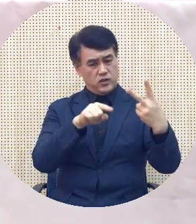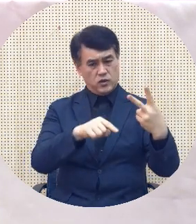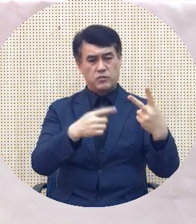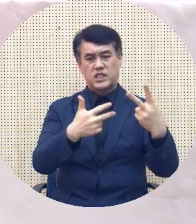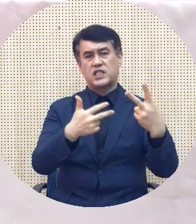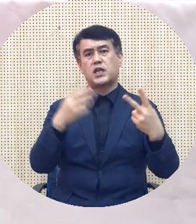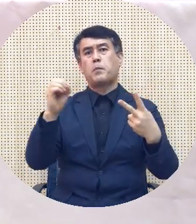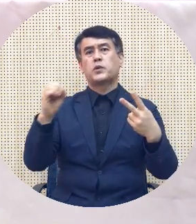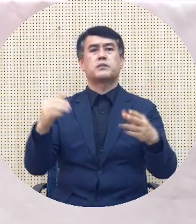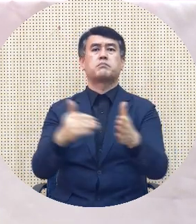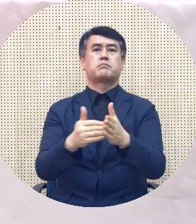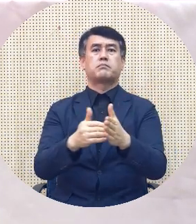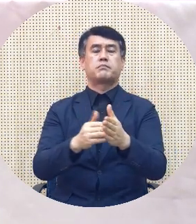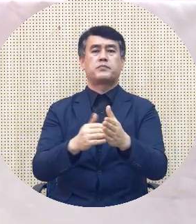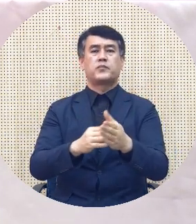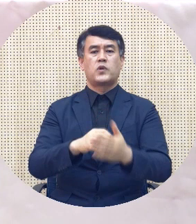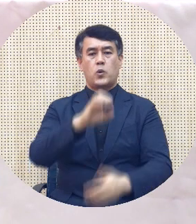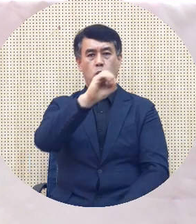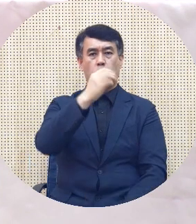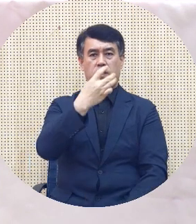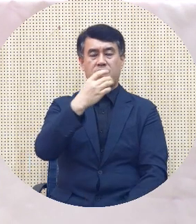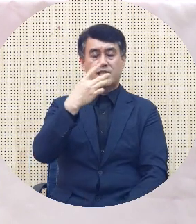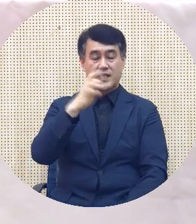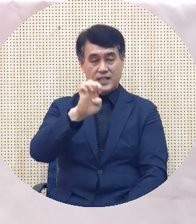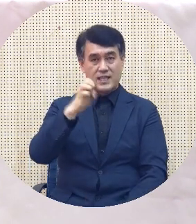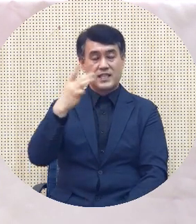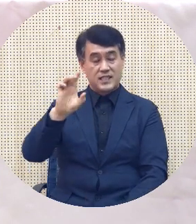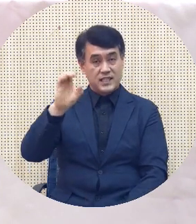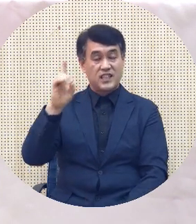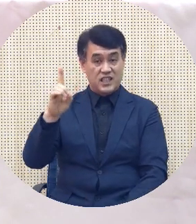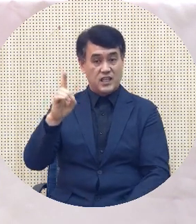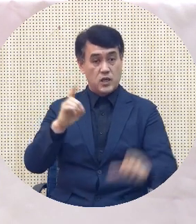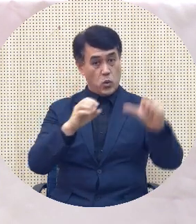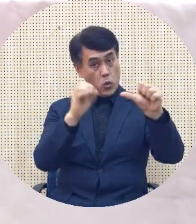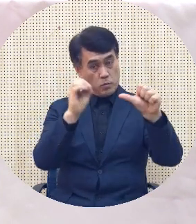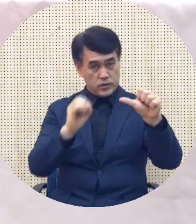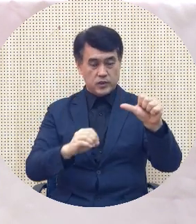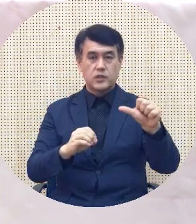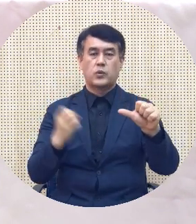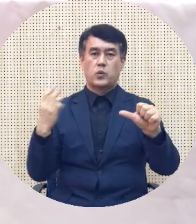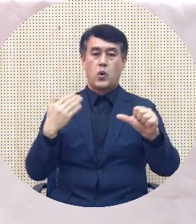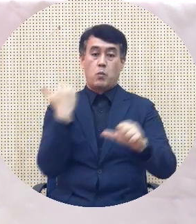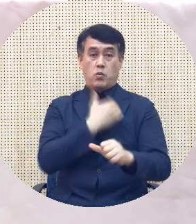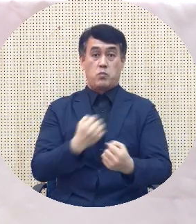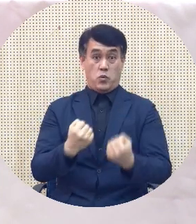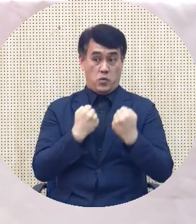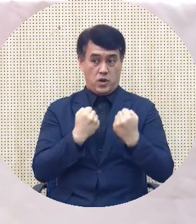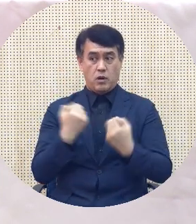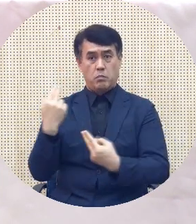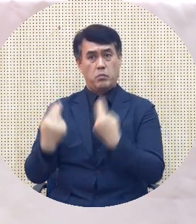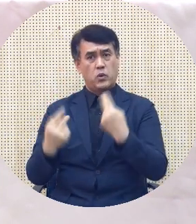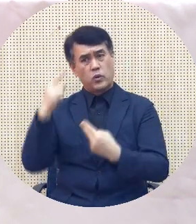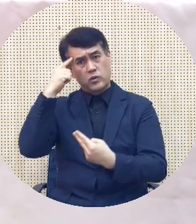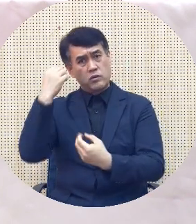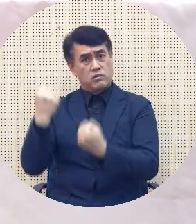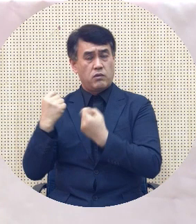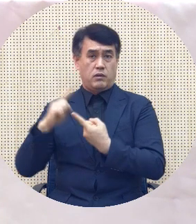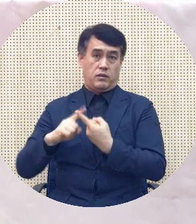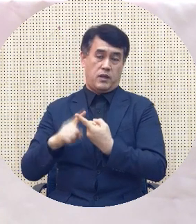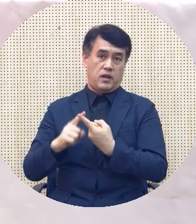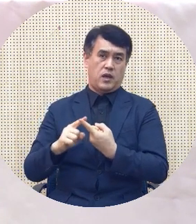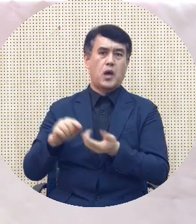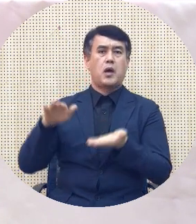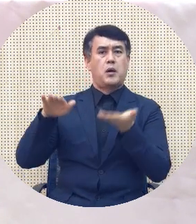2.7%에 불과합니다. OECD 5%와 비교하고 또 신체 건강에 비해 정신건강에 대한 투자가 많이